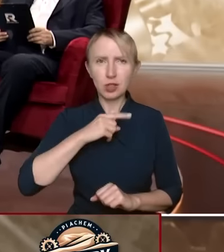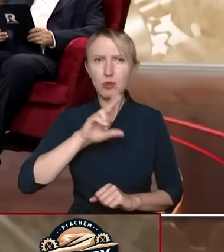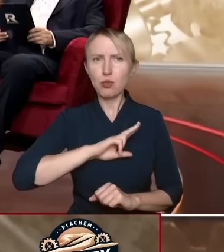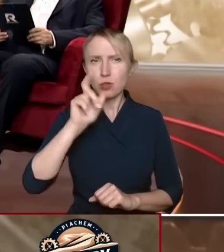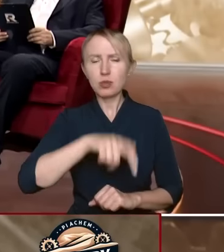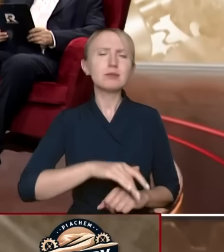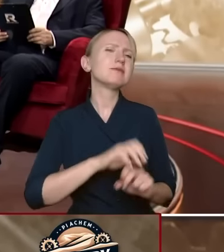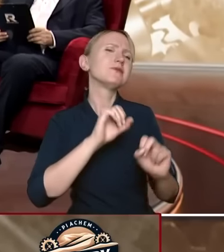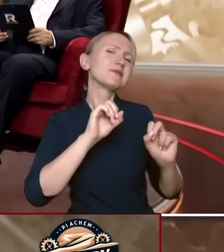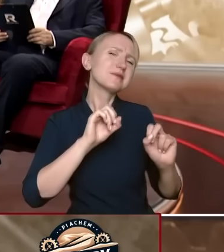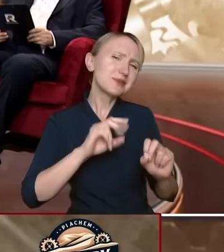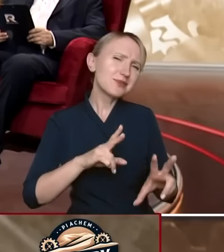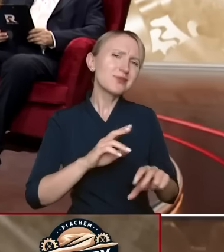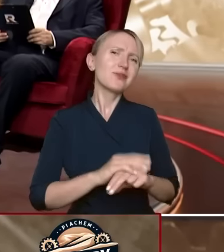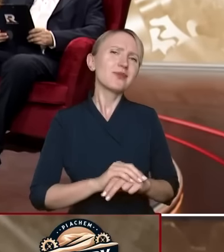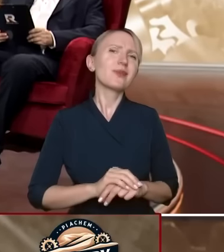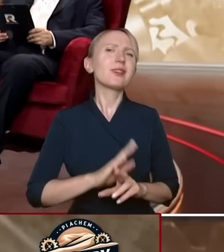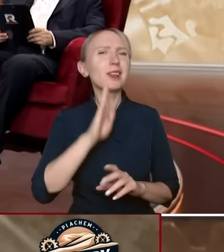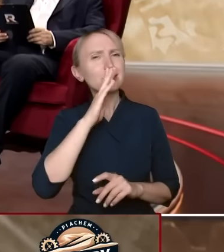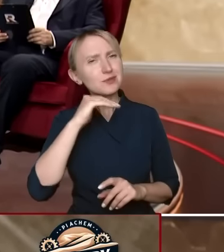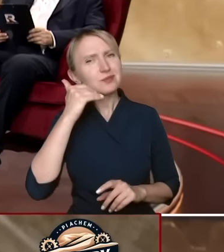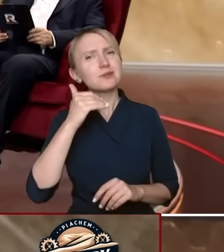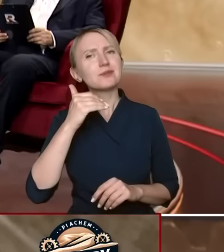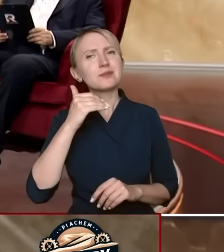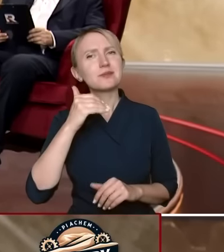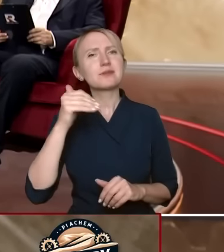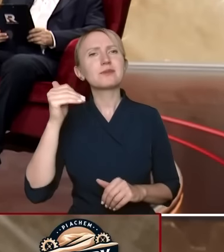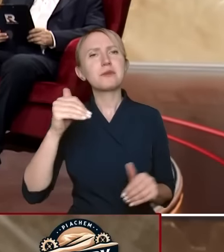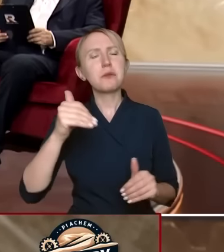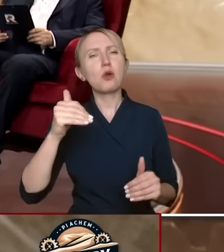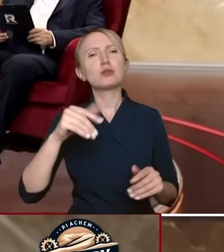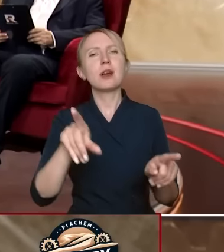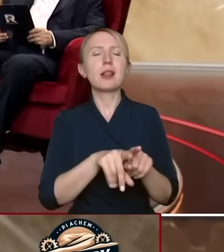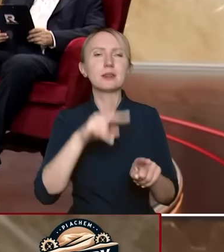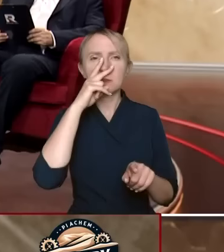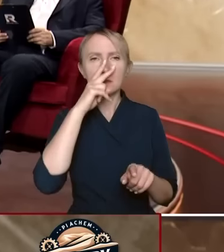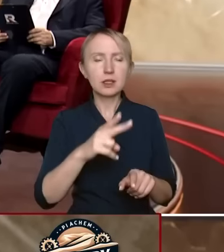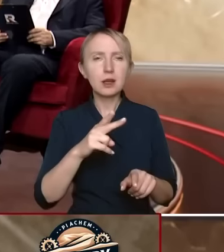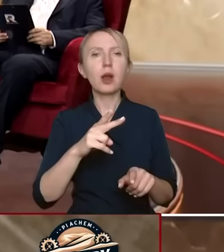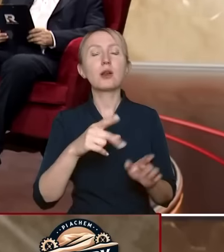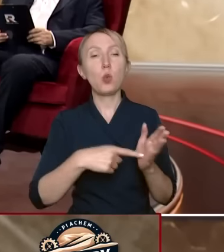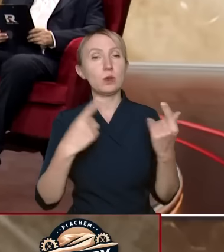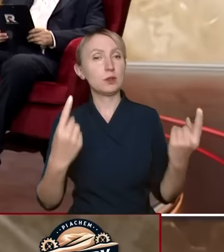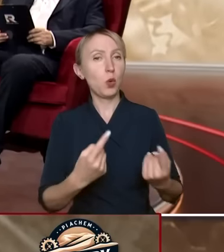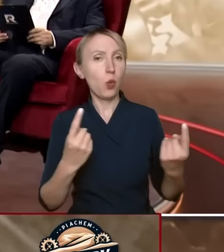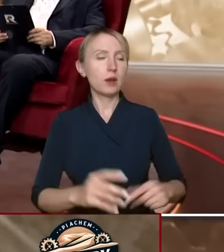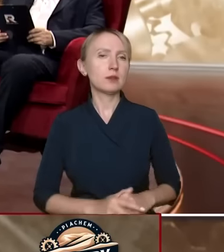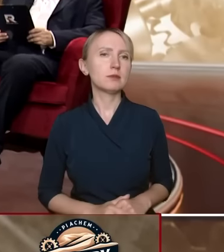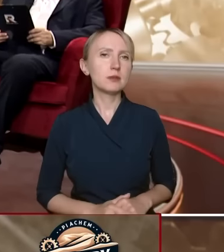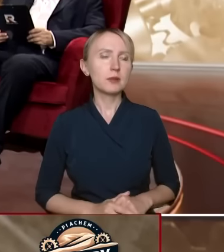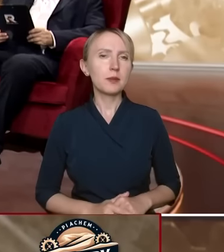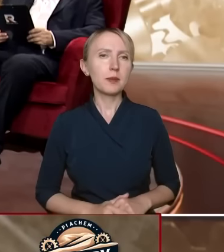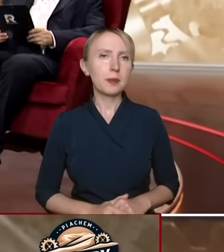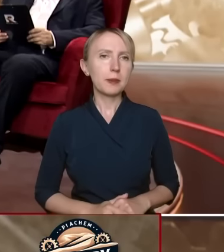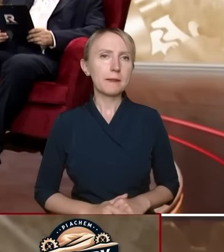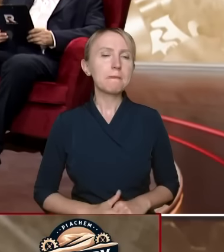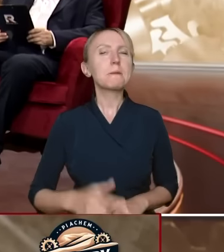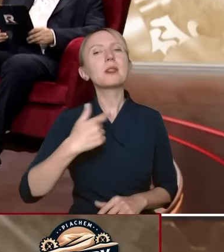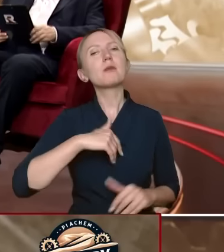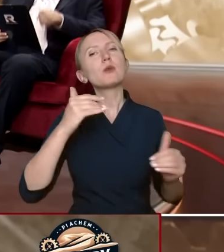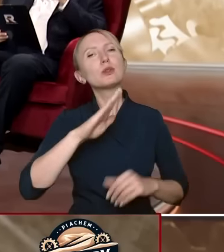tak, z takim uśmiechem można też podejść do tego. Dobrze, że możemy się